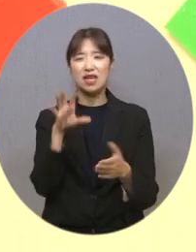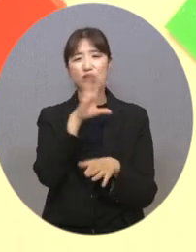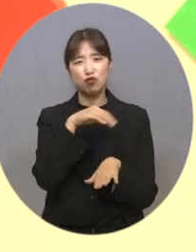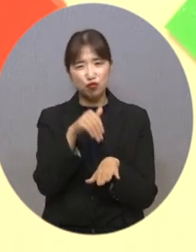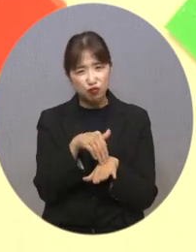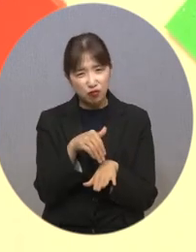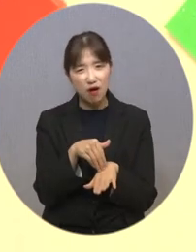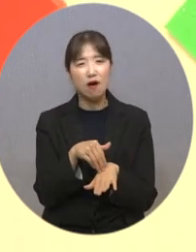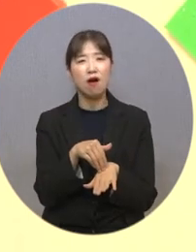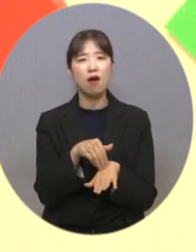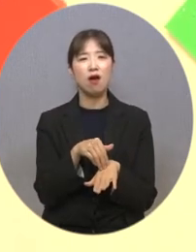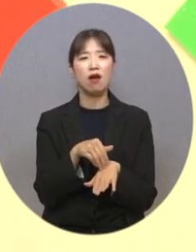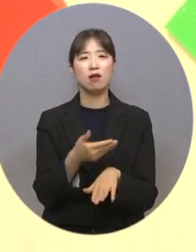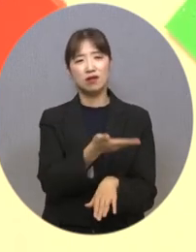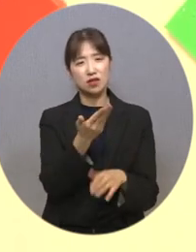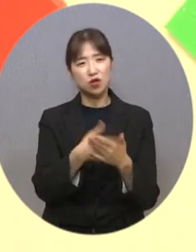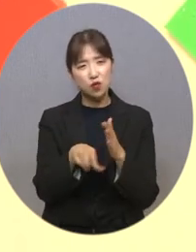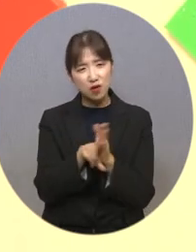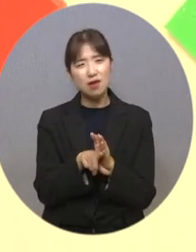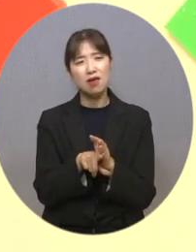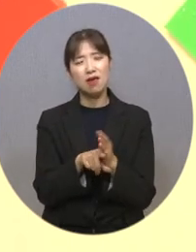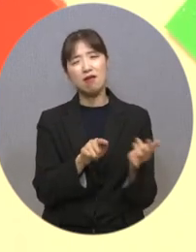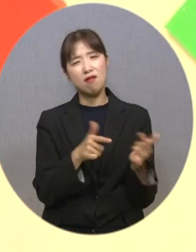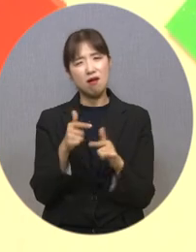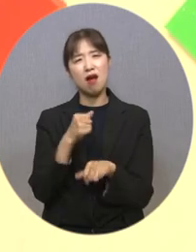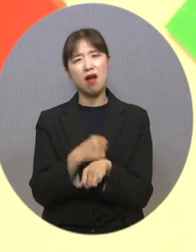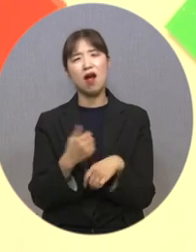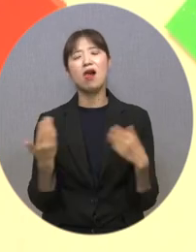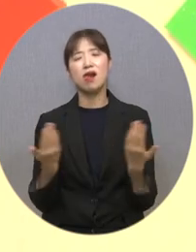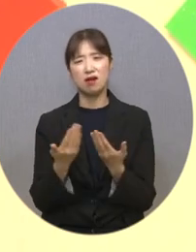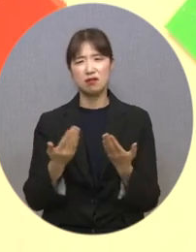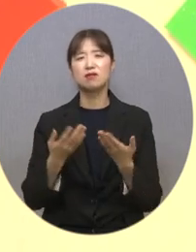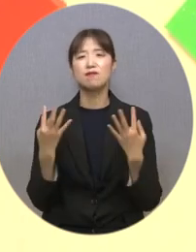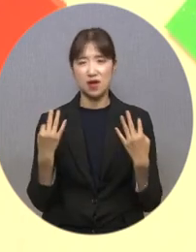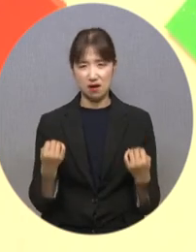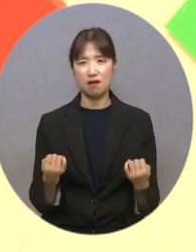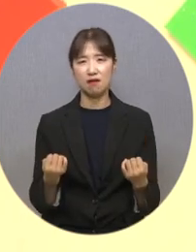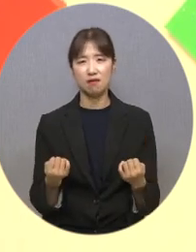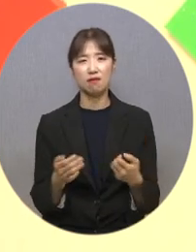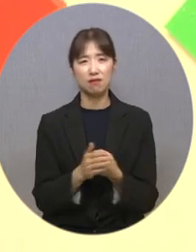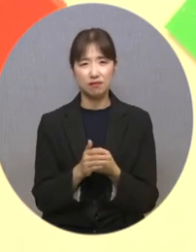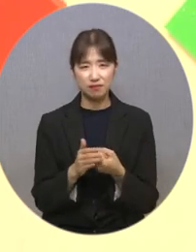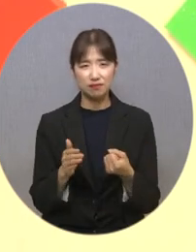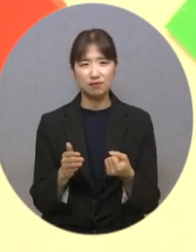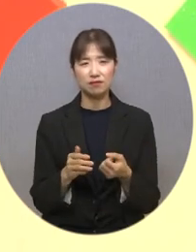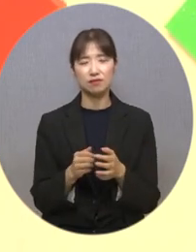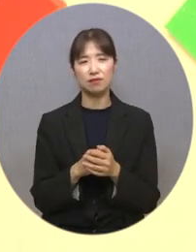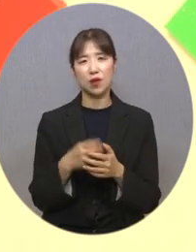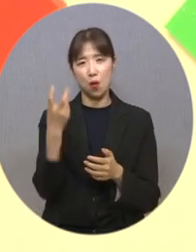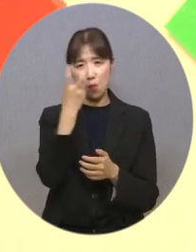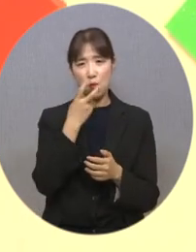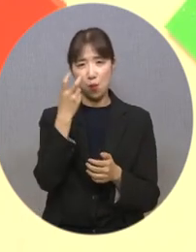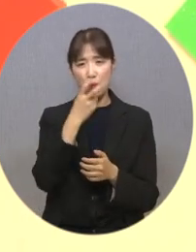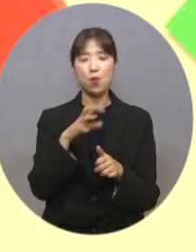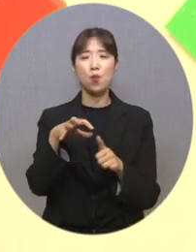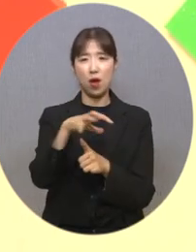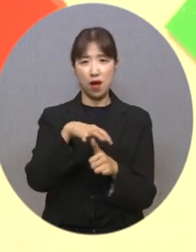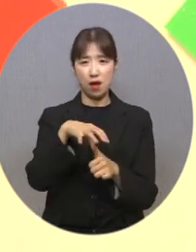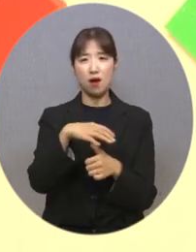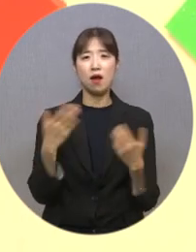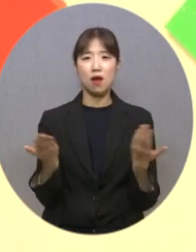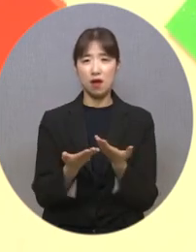또 그들을 위해서 여러 가지 해야 될 일들이 많이 있어요. 그래서 이제 보호